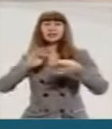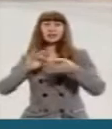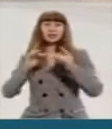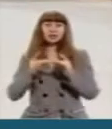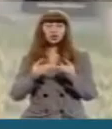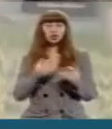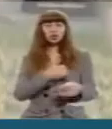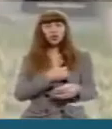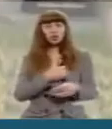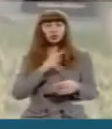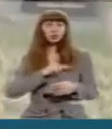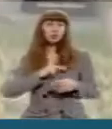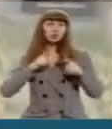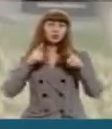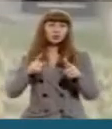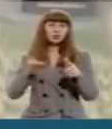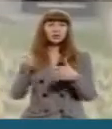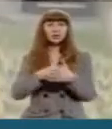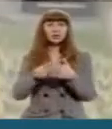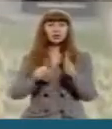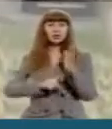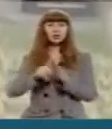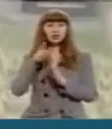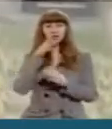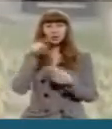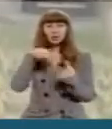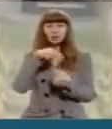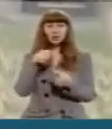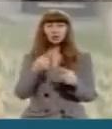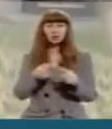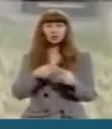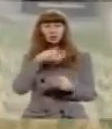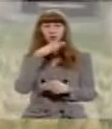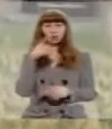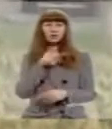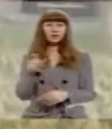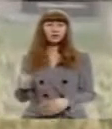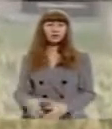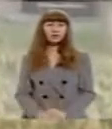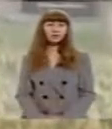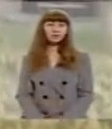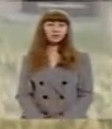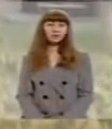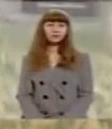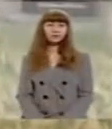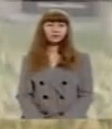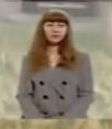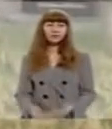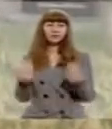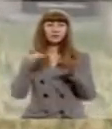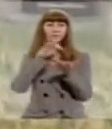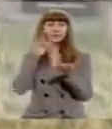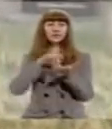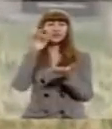келеміз дейді мамандар. На сегодняшний день по вопросам участия в программе в КГУ Центр занятости населения. Бүгінде біздің орталыққа жұмысқа орналасу мәселесі